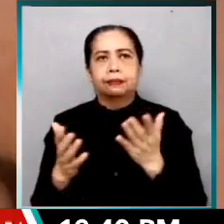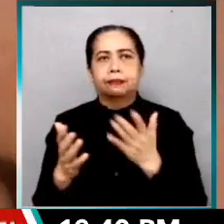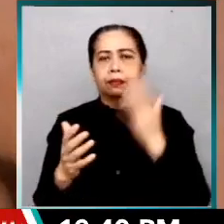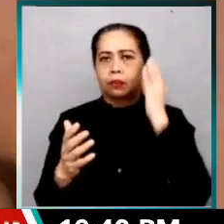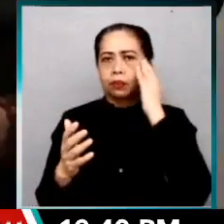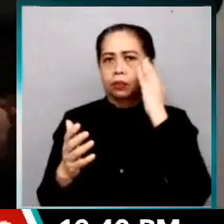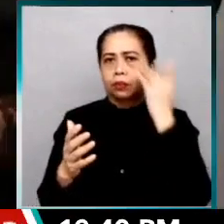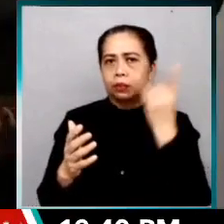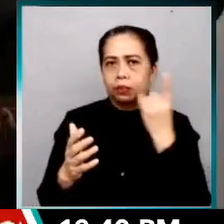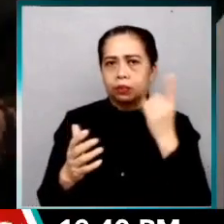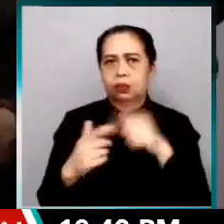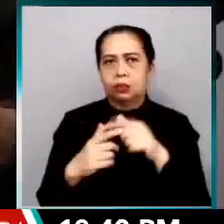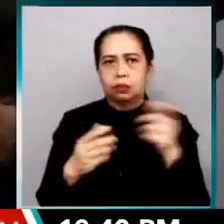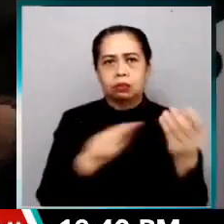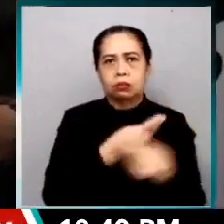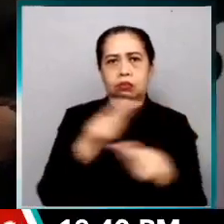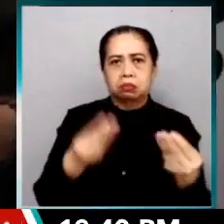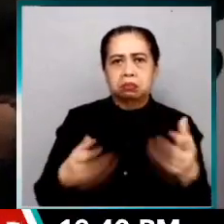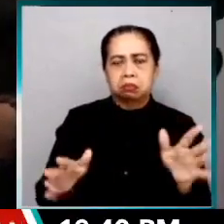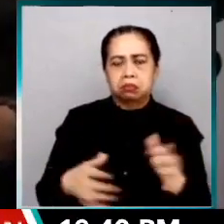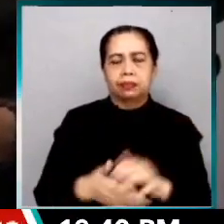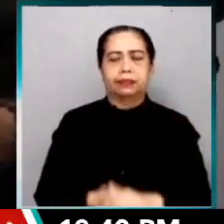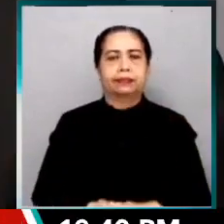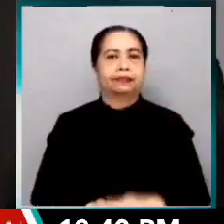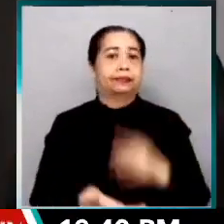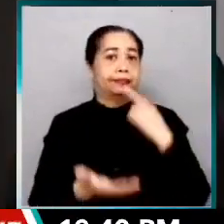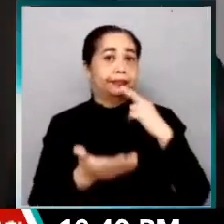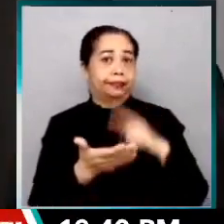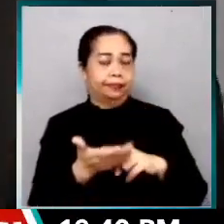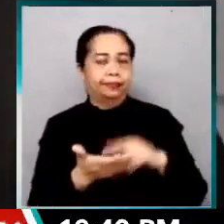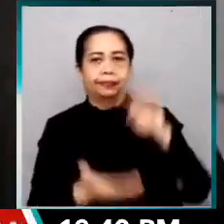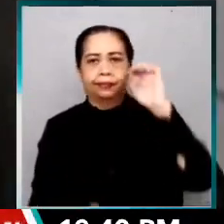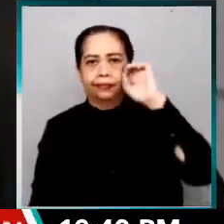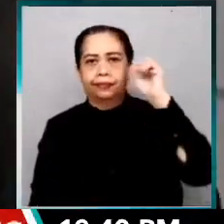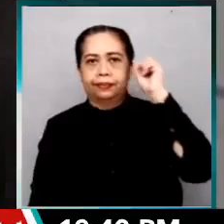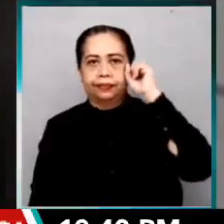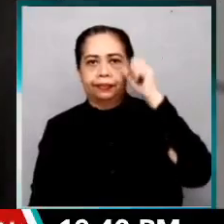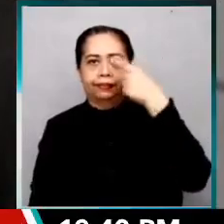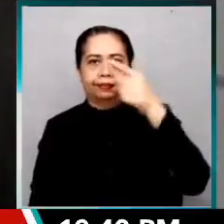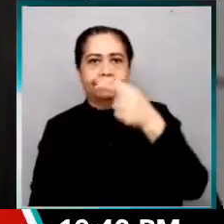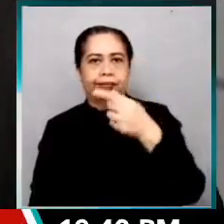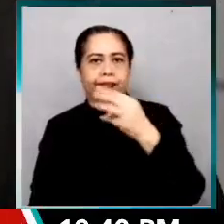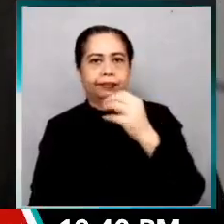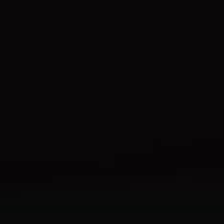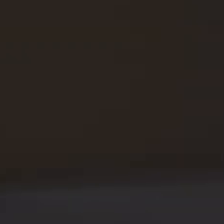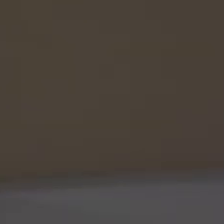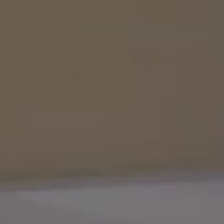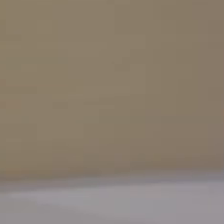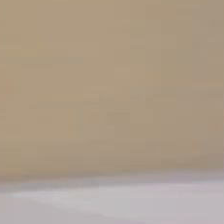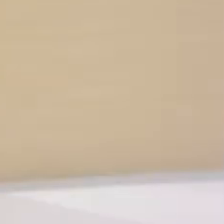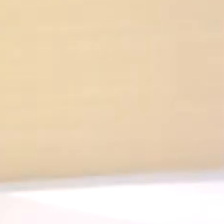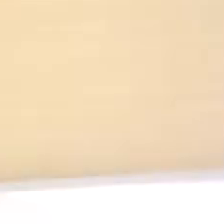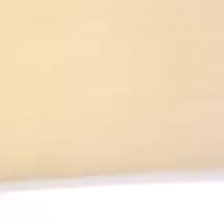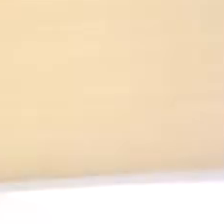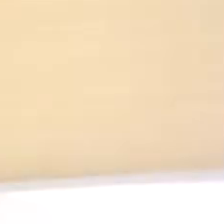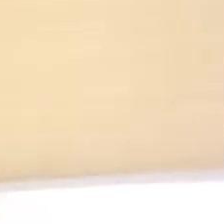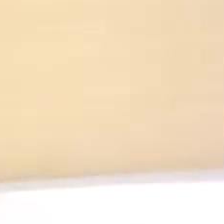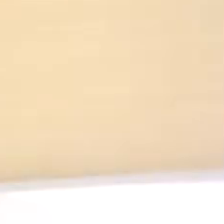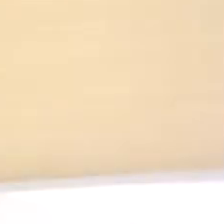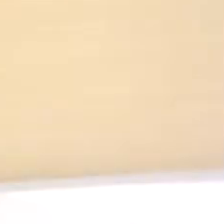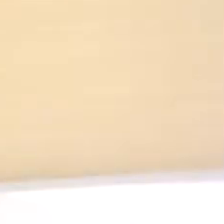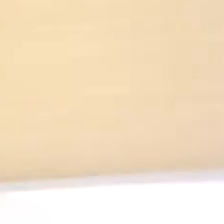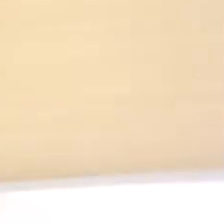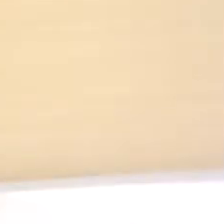may ka-trade siya. Emil Sumangil, nagbabalita para sa GMA Integrated News. Huwag magpahuli sa